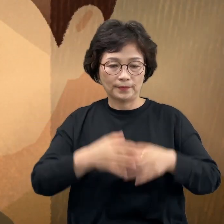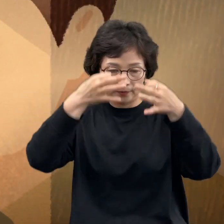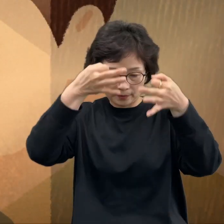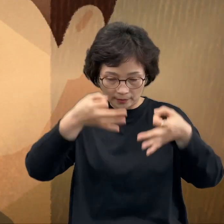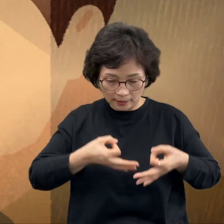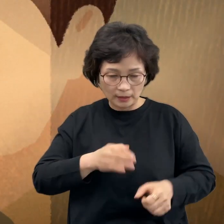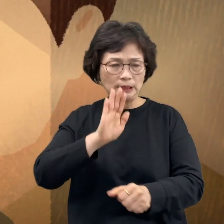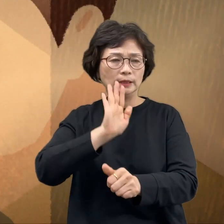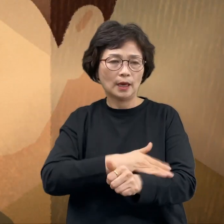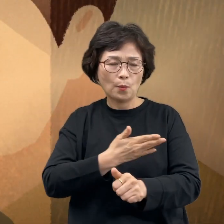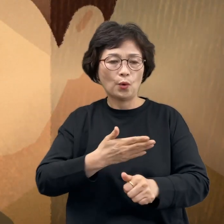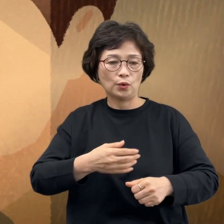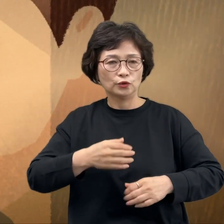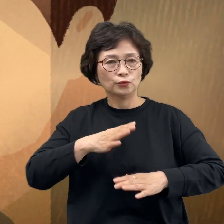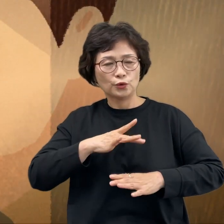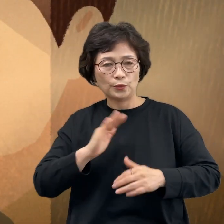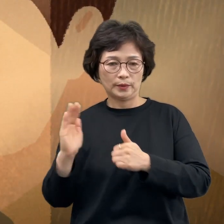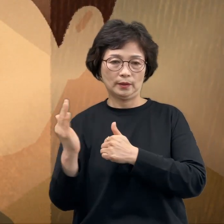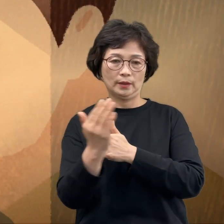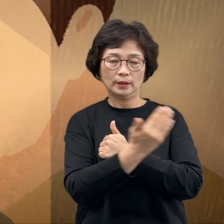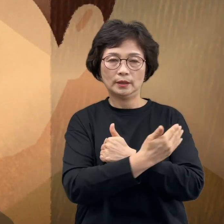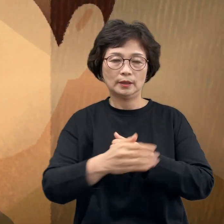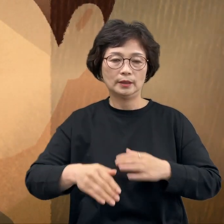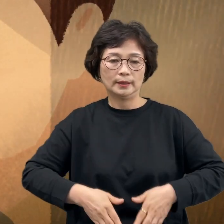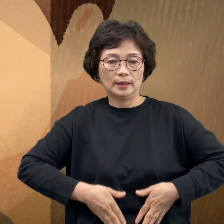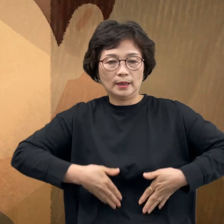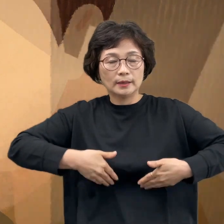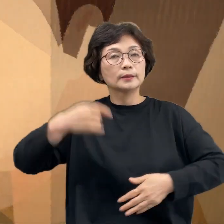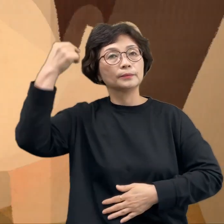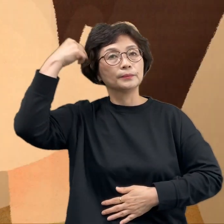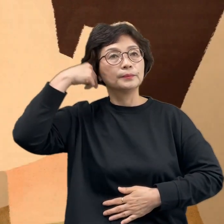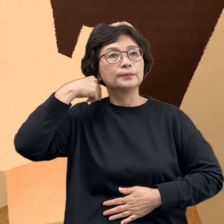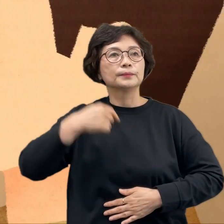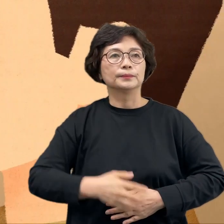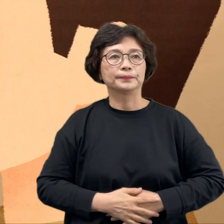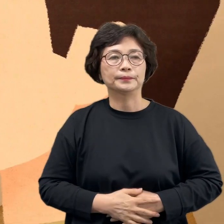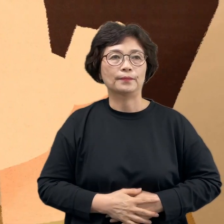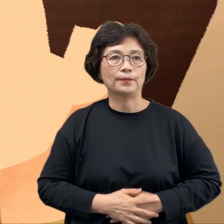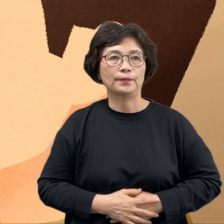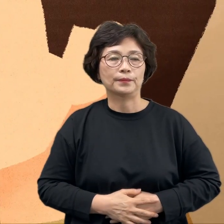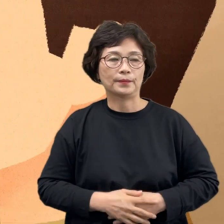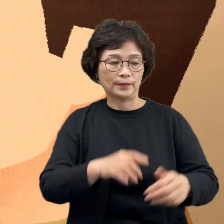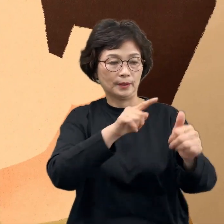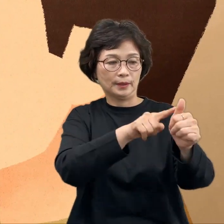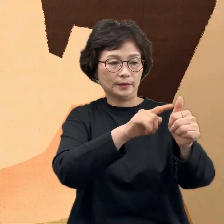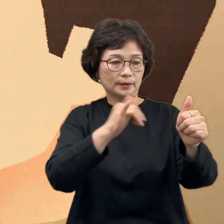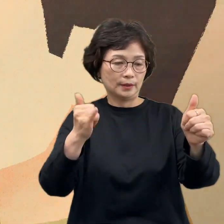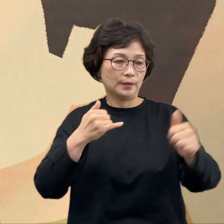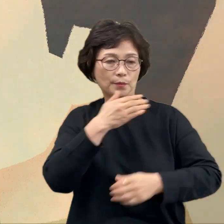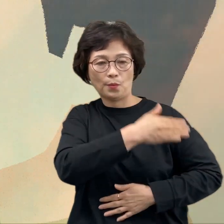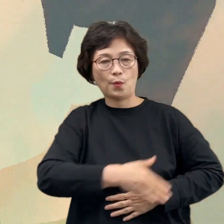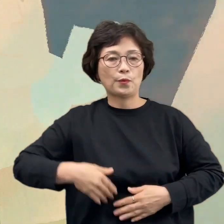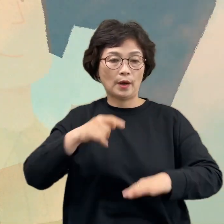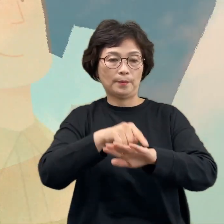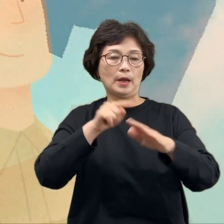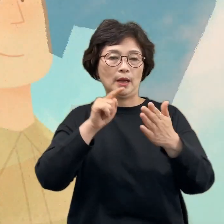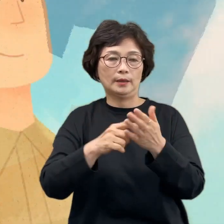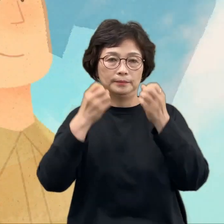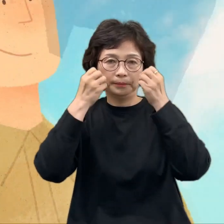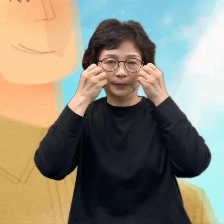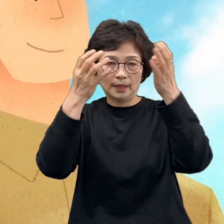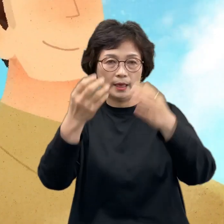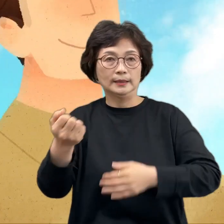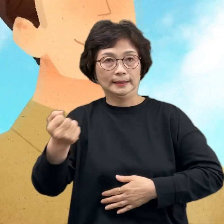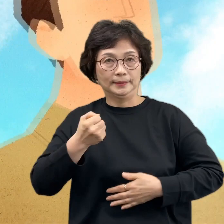자책과 두려움을 감싸주는 온기를 느낍니다. 이제 그의 몸과 마음은 새 힘을